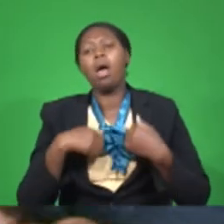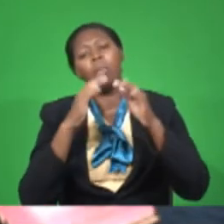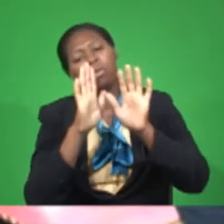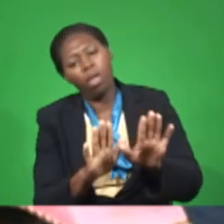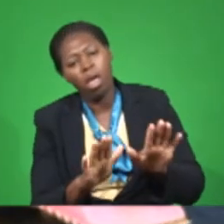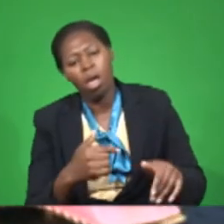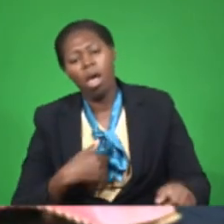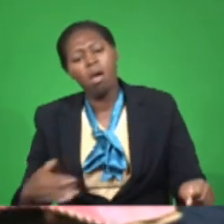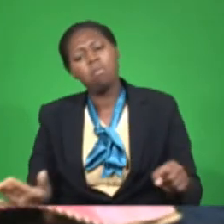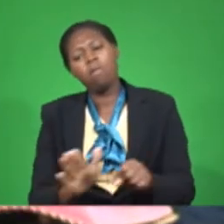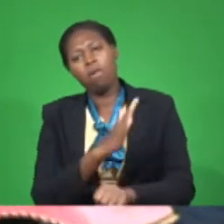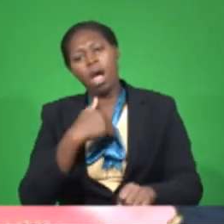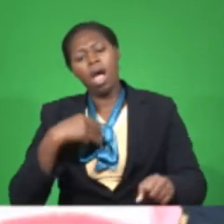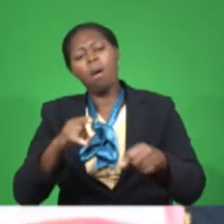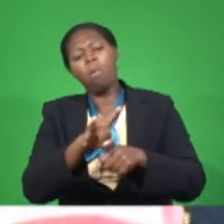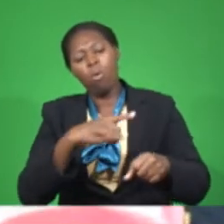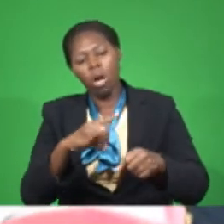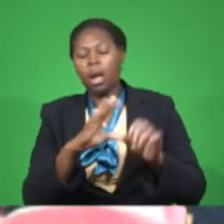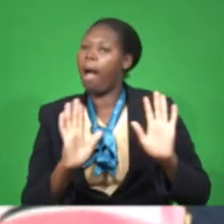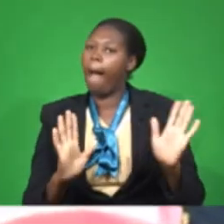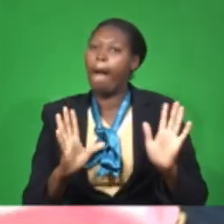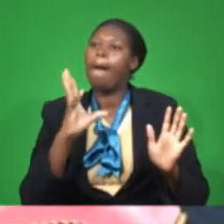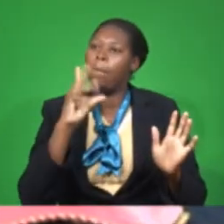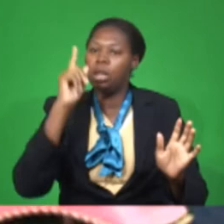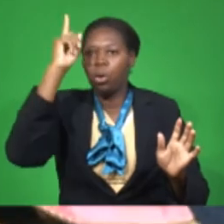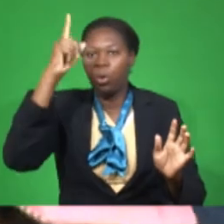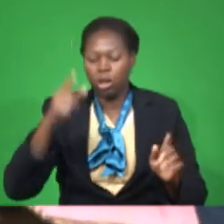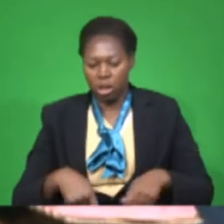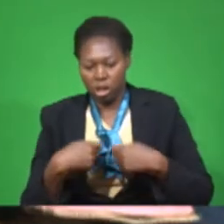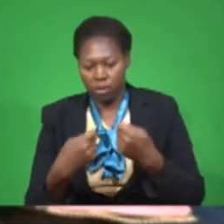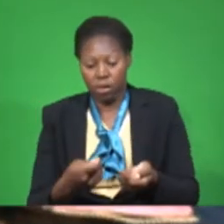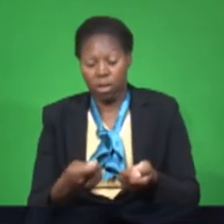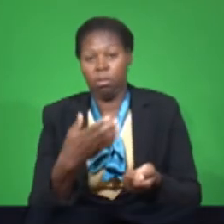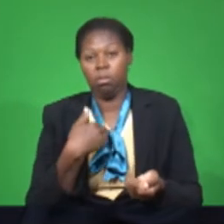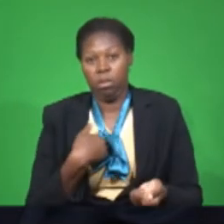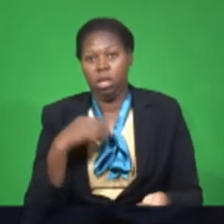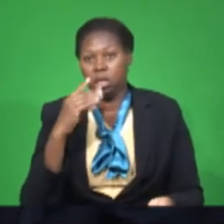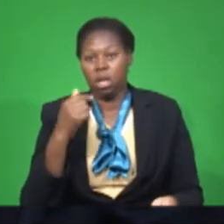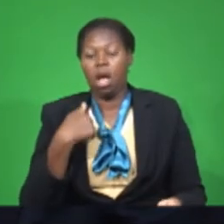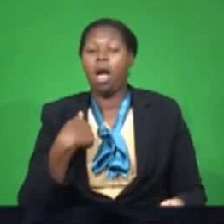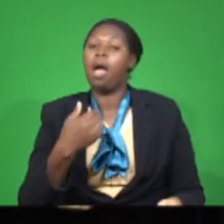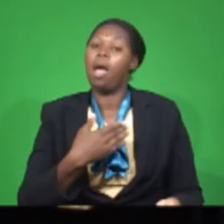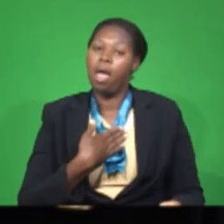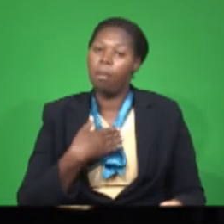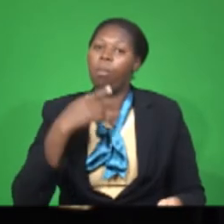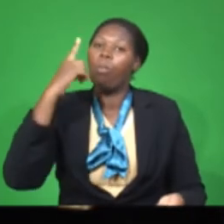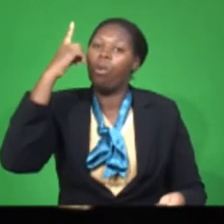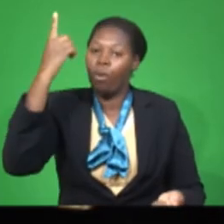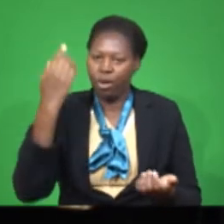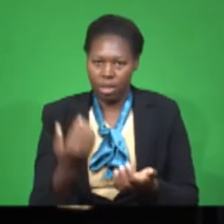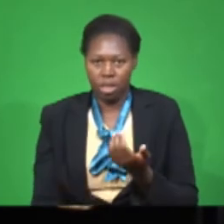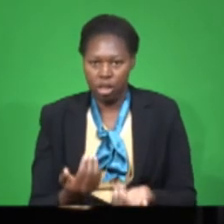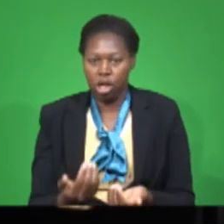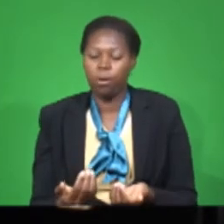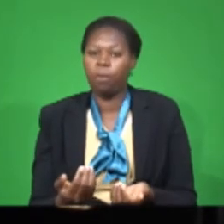aihewa asi ndapiwa kodzero namwari yekunzi uyu mwana wamwari ndiri ipapo nekuti